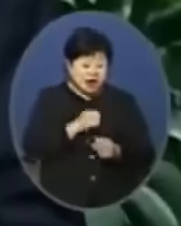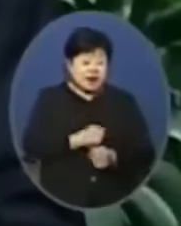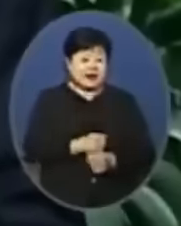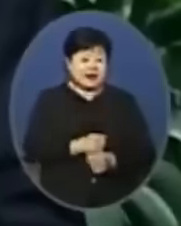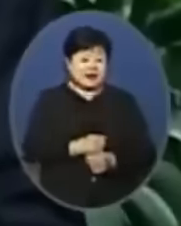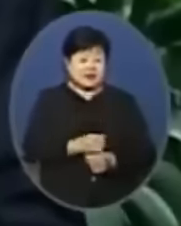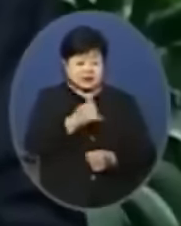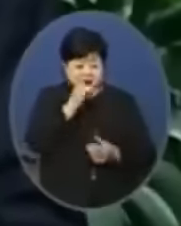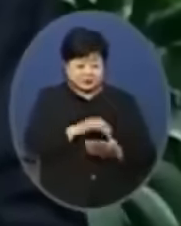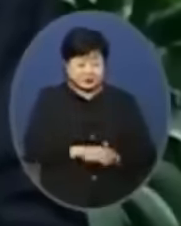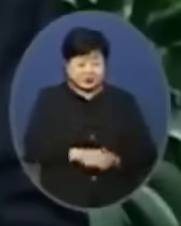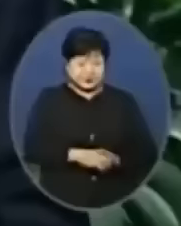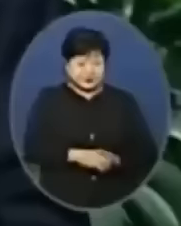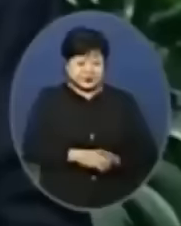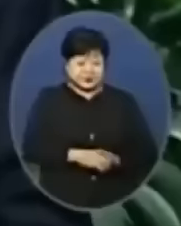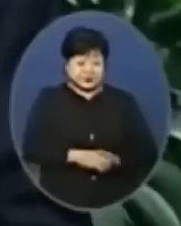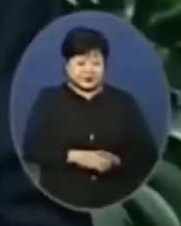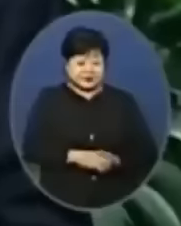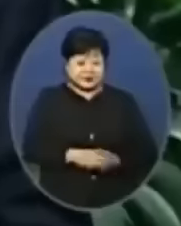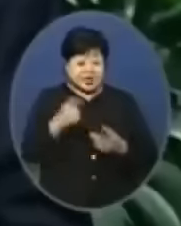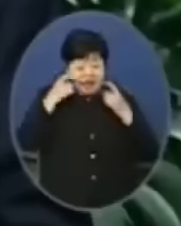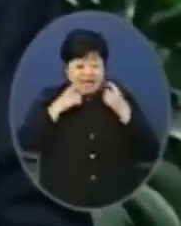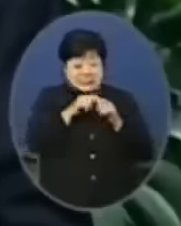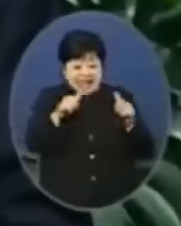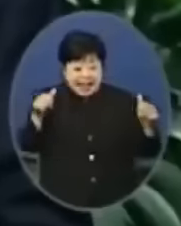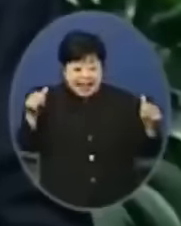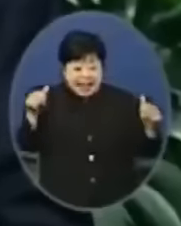때가 많습니다. 그래 에스겔이